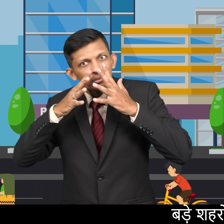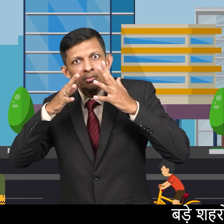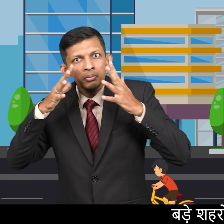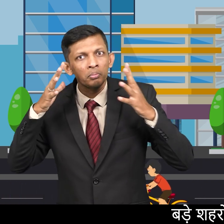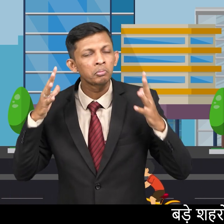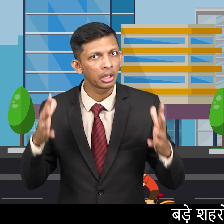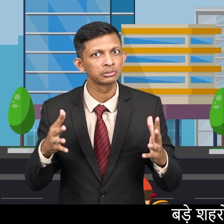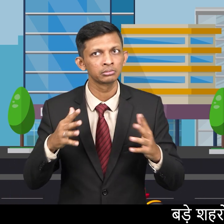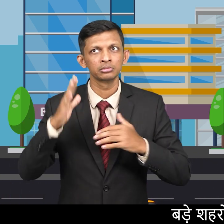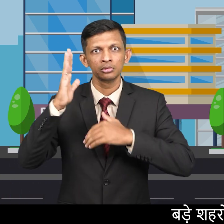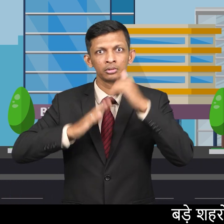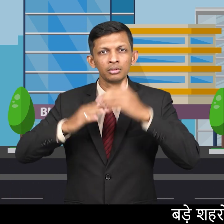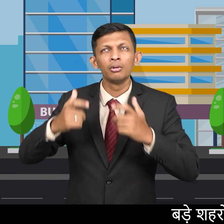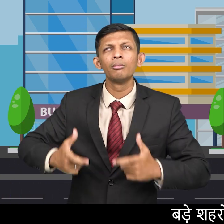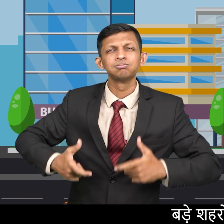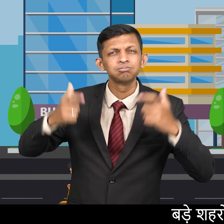समतल जगहों जैसे कस्बों में